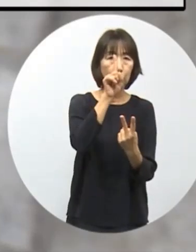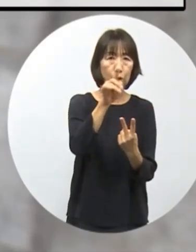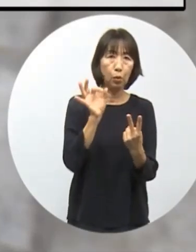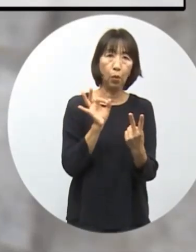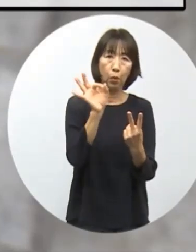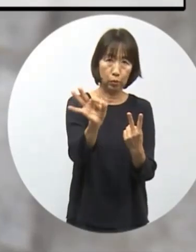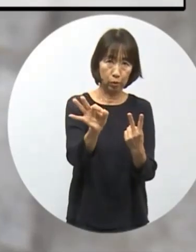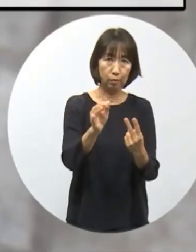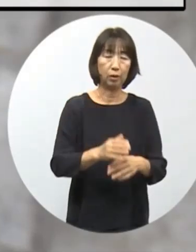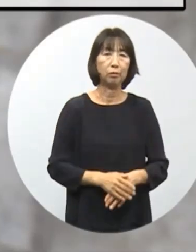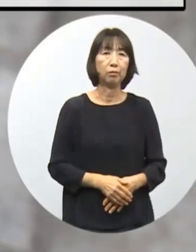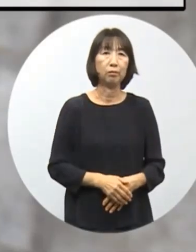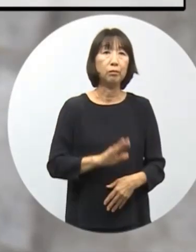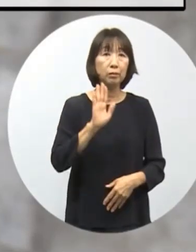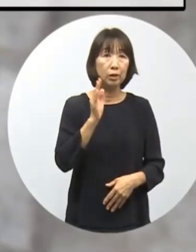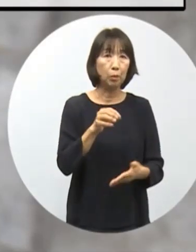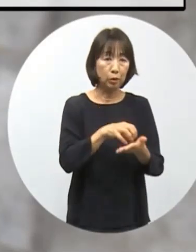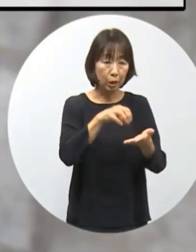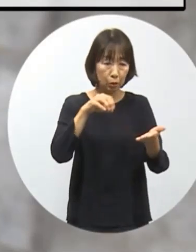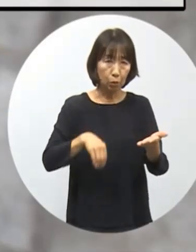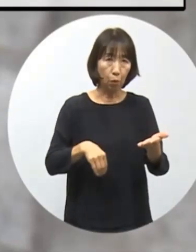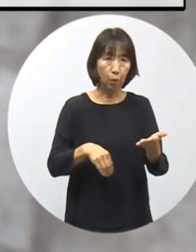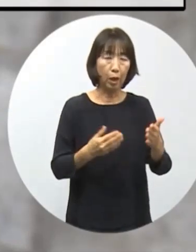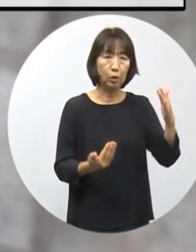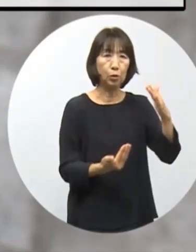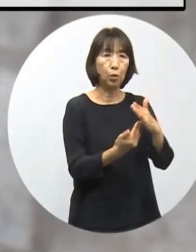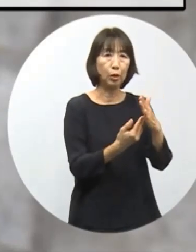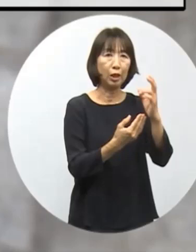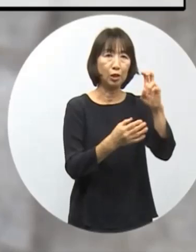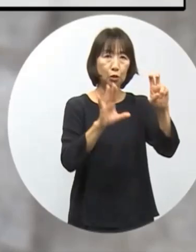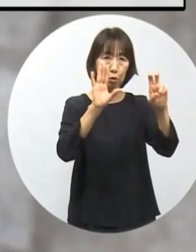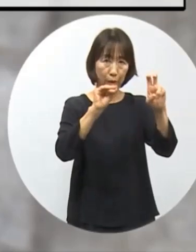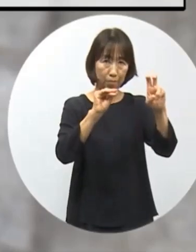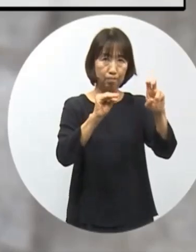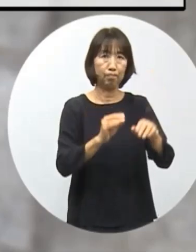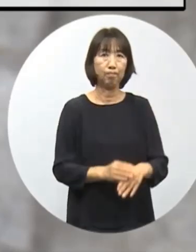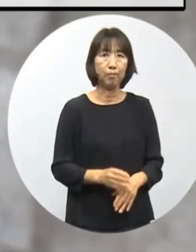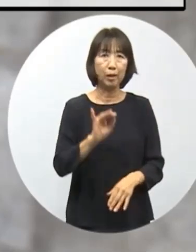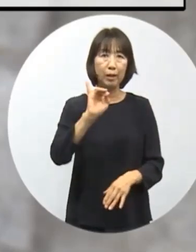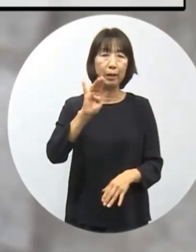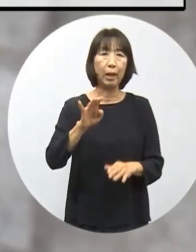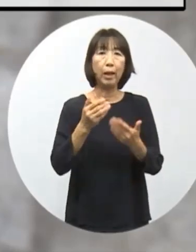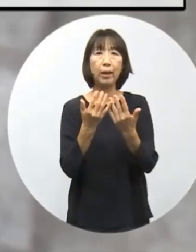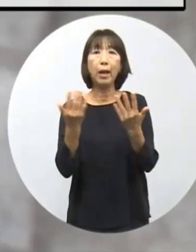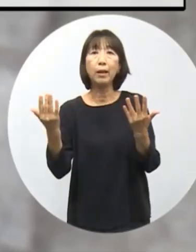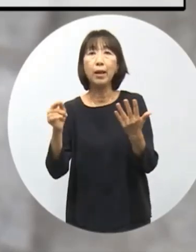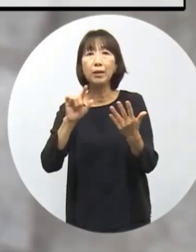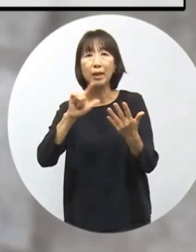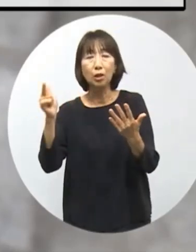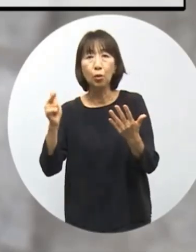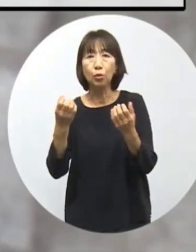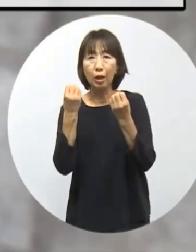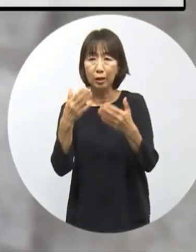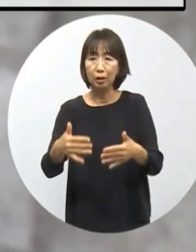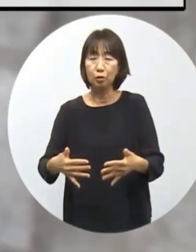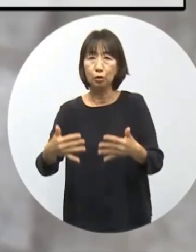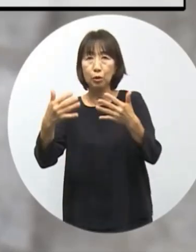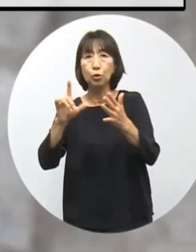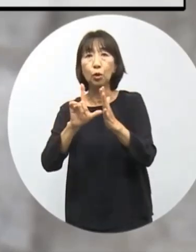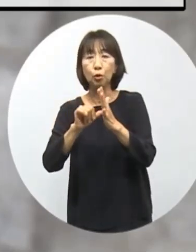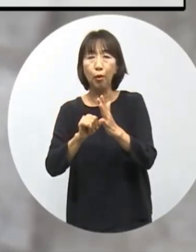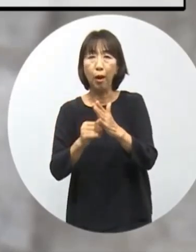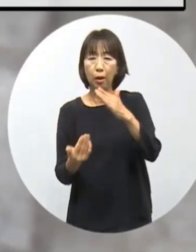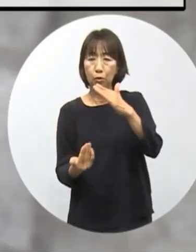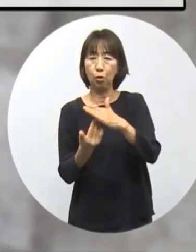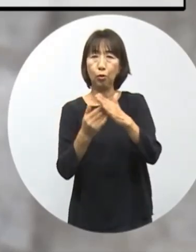。ただし撤去費については上限20万円、生垣やフェンス等の新設は上限10万円